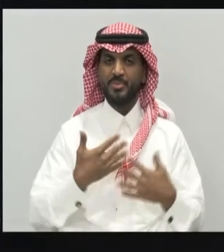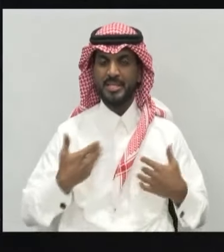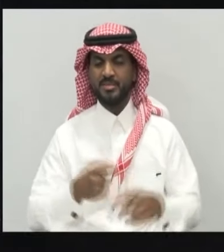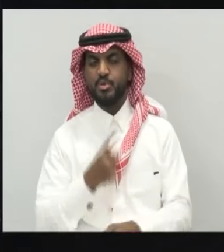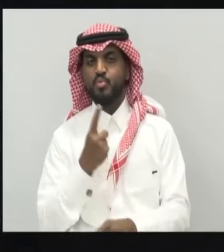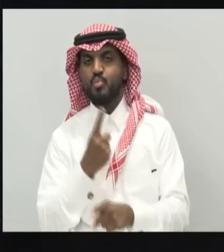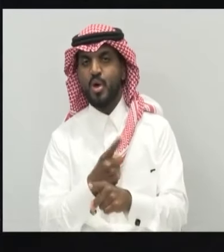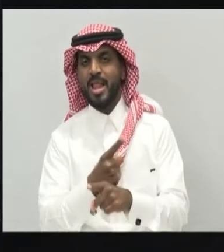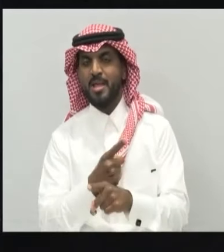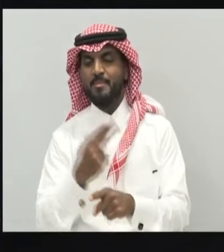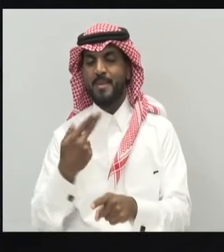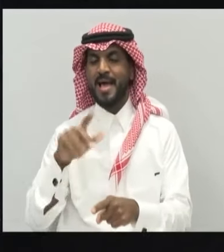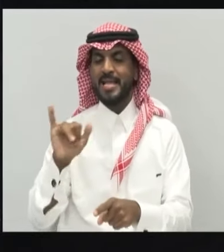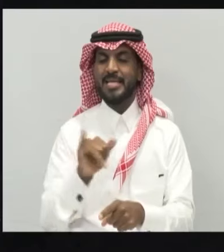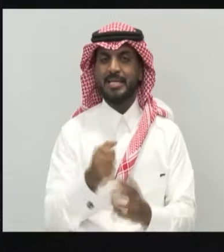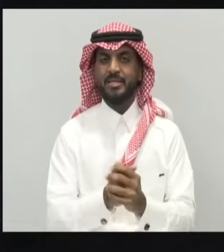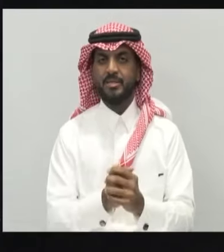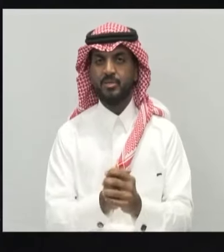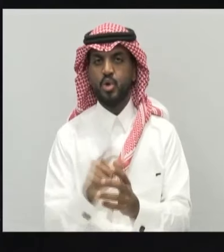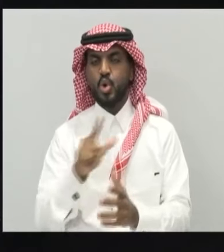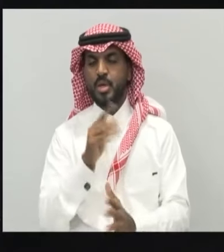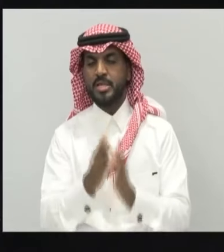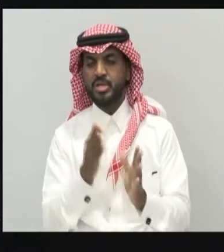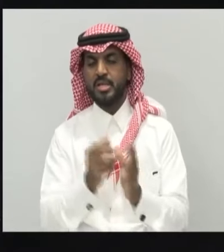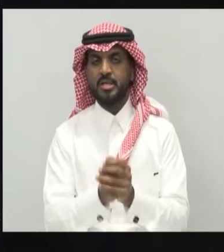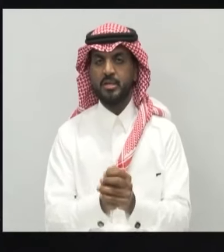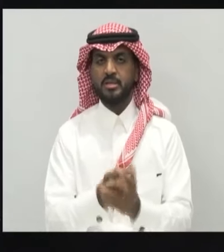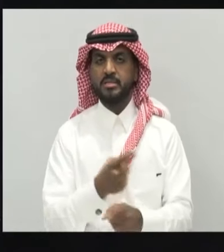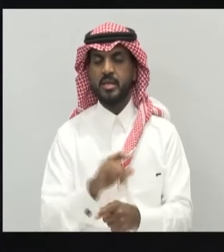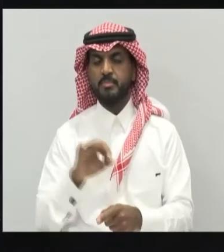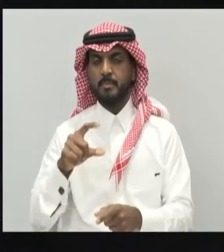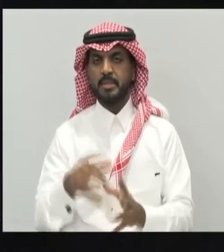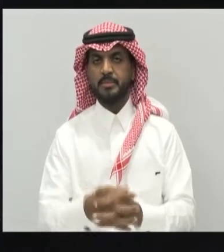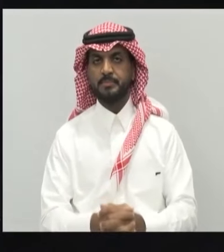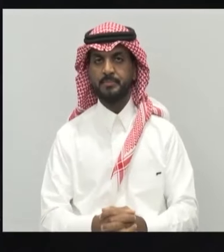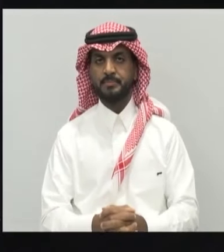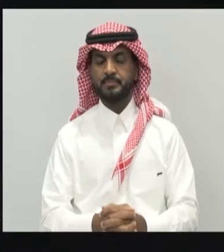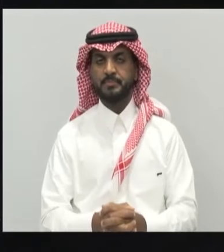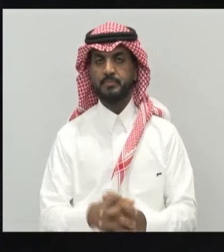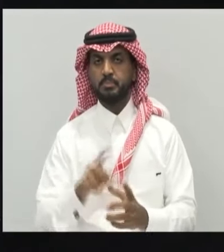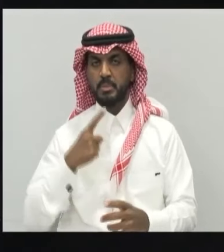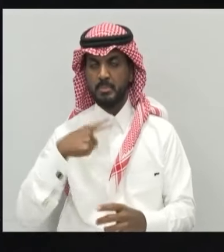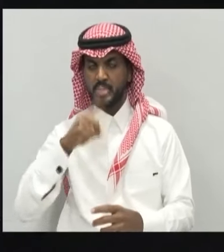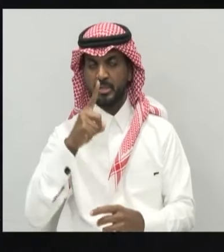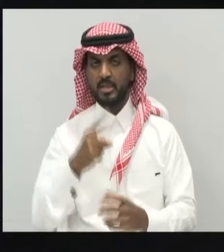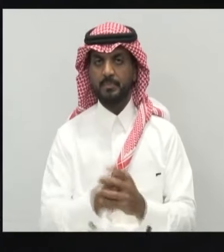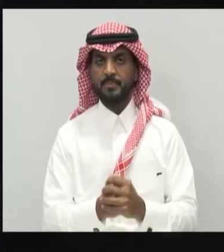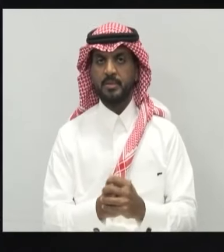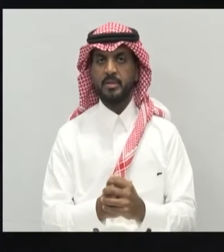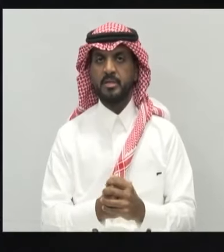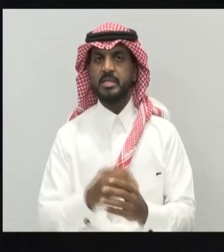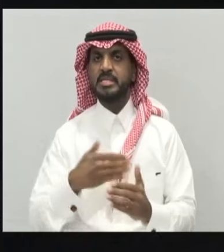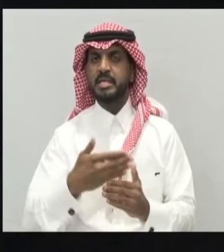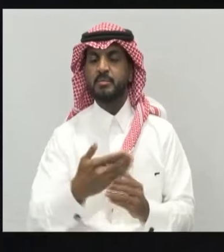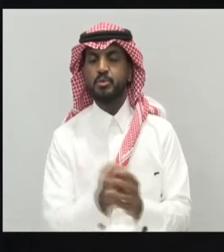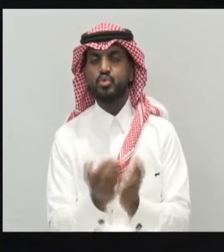وعلمكم الاستاذ علي القحطاني ويرافقني في لغه الاشاره زميلي الاستاذ محمد الاكلبي بمشيئه الله راح نستكمل معكم